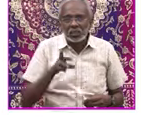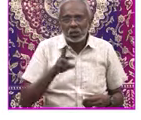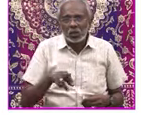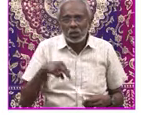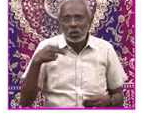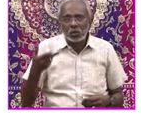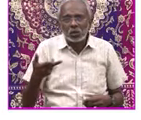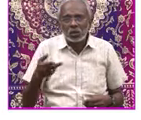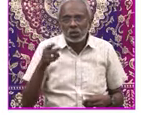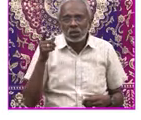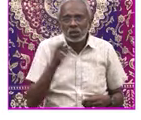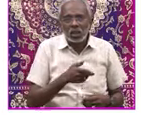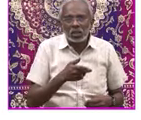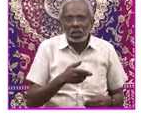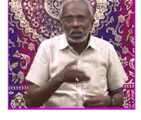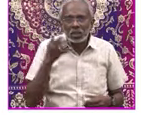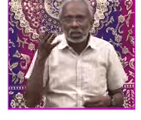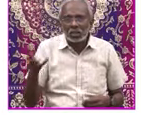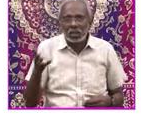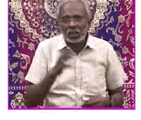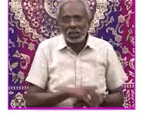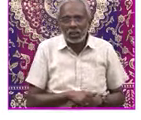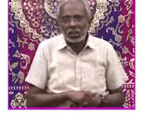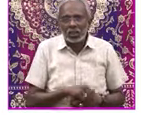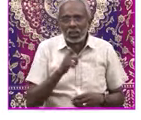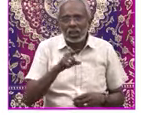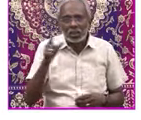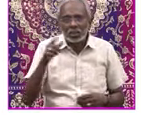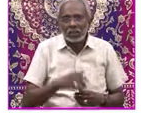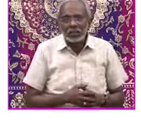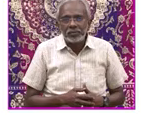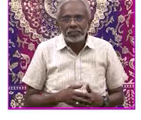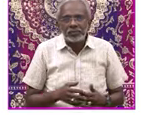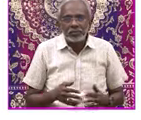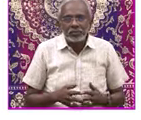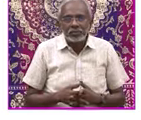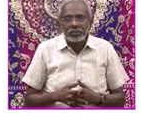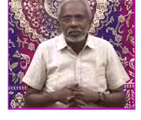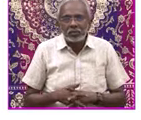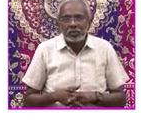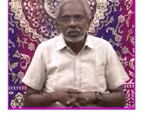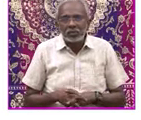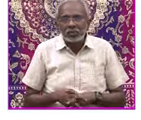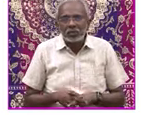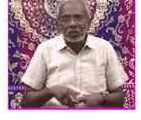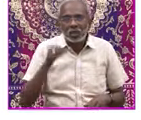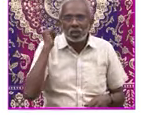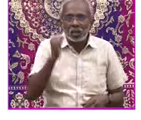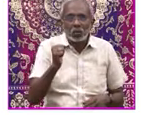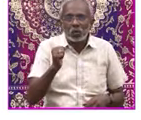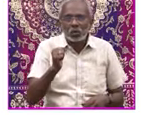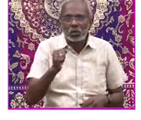குலதியொடு ஏழ் கலிங்கரே. மீண்டும் பாடலை கவனிங்கள் மாணவர்களே. எதுக்குள்